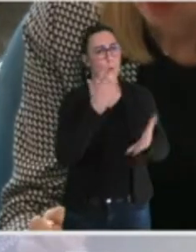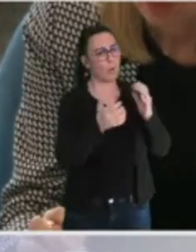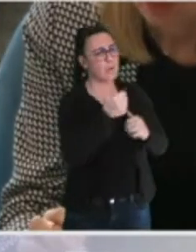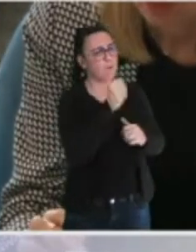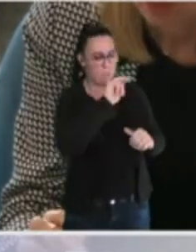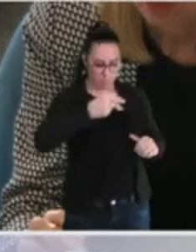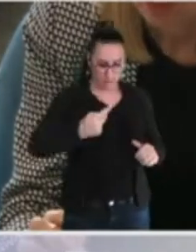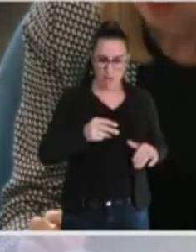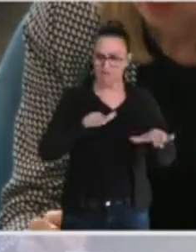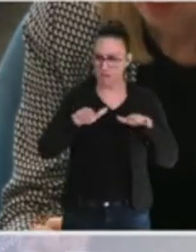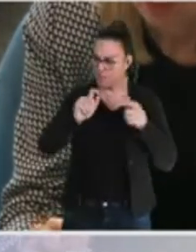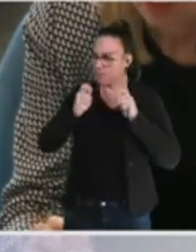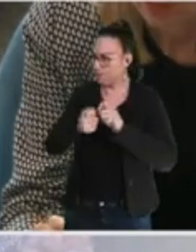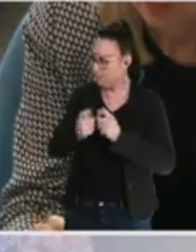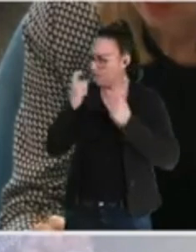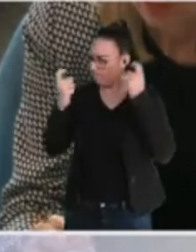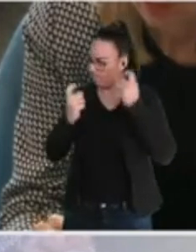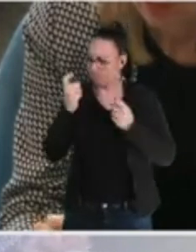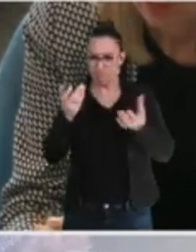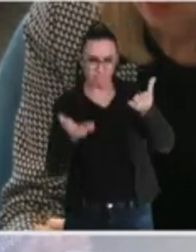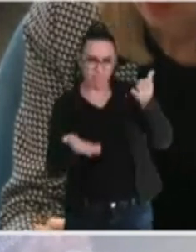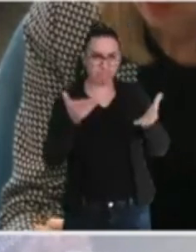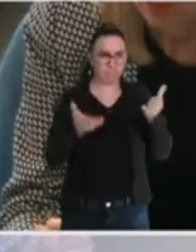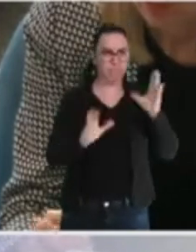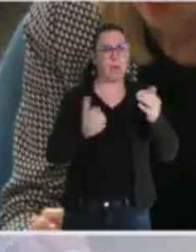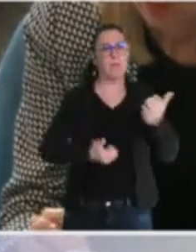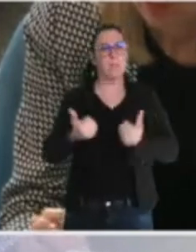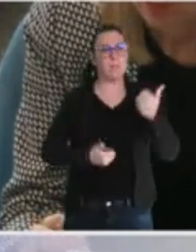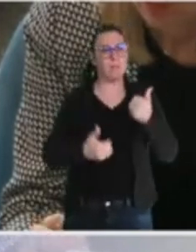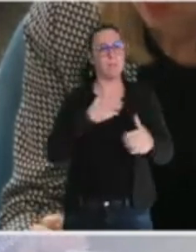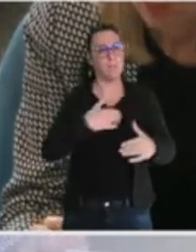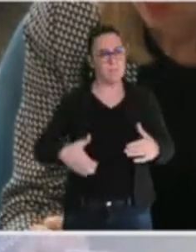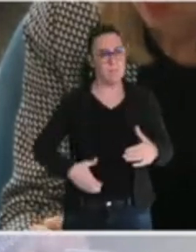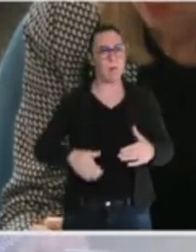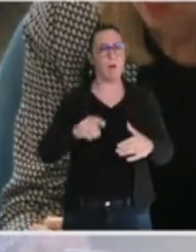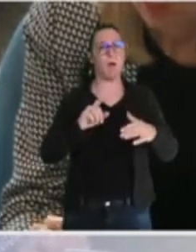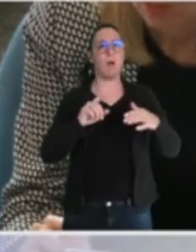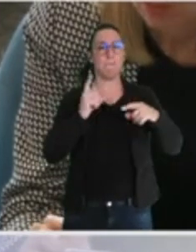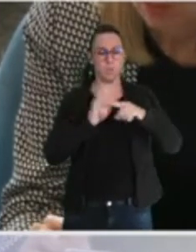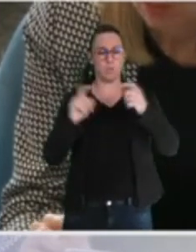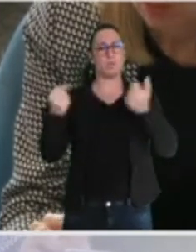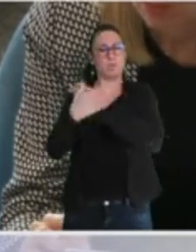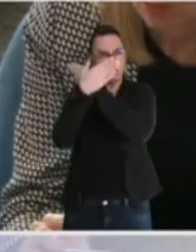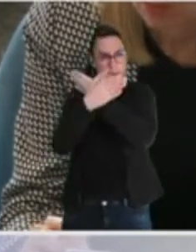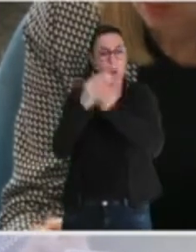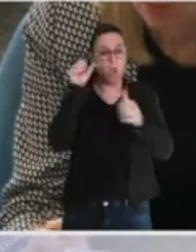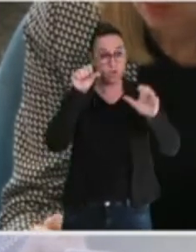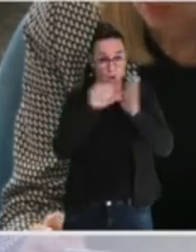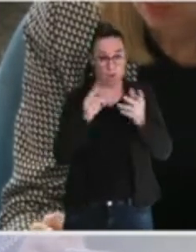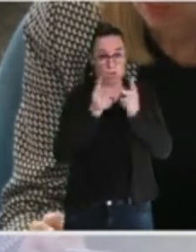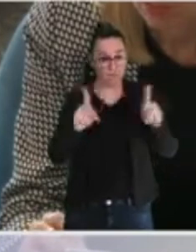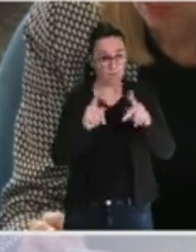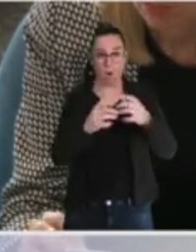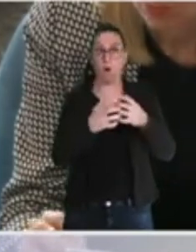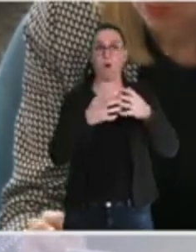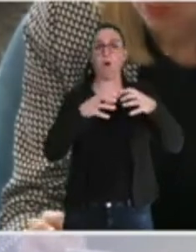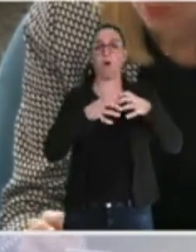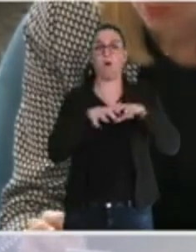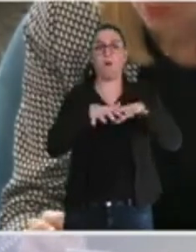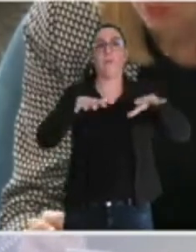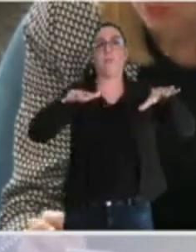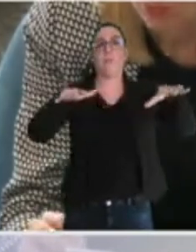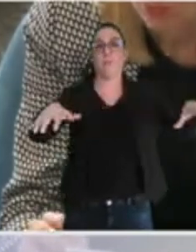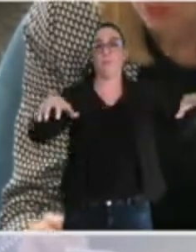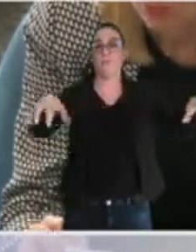peut-être revoir la méthode, rééquilibrer la ville en implantant des services municipaux et métropolitains ailleurs qu'en plein centre, revoir notre politique de